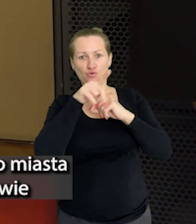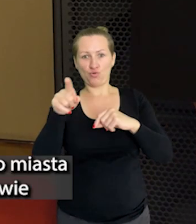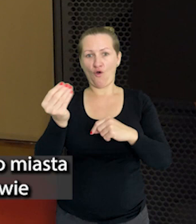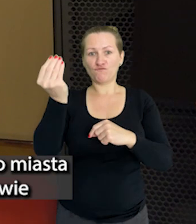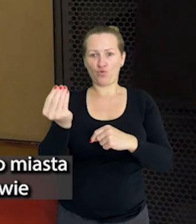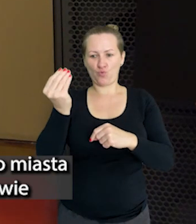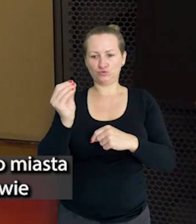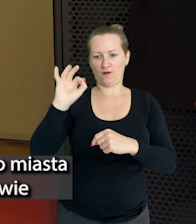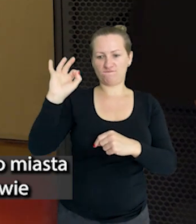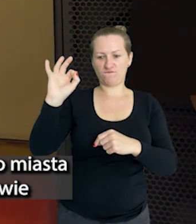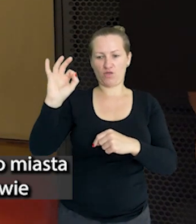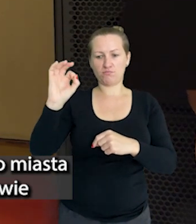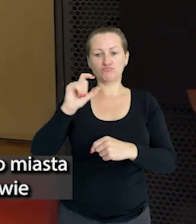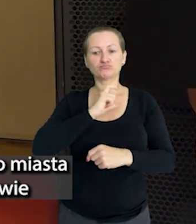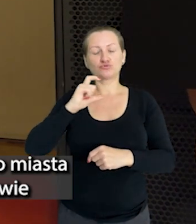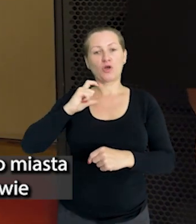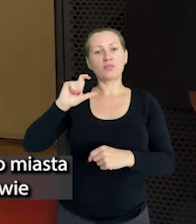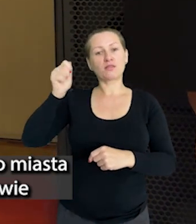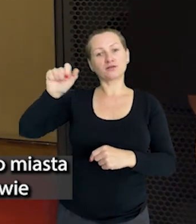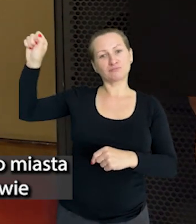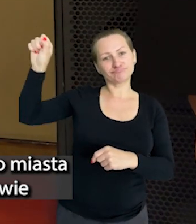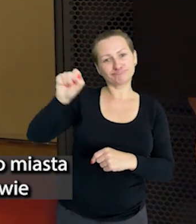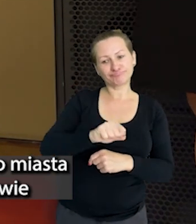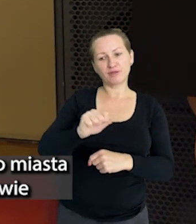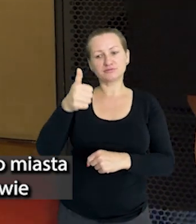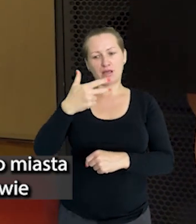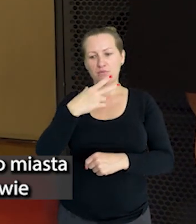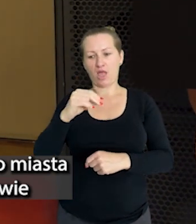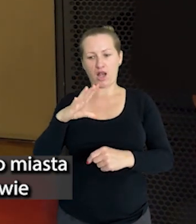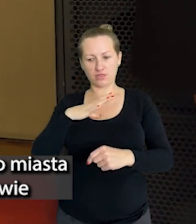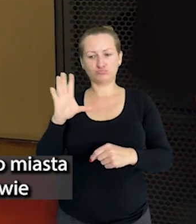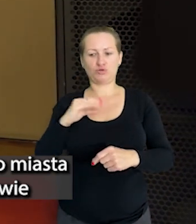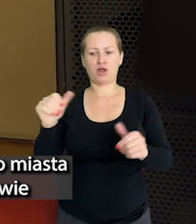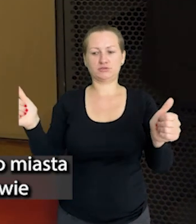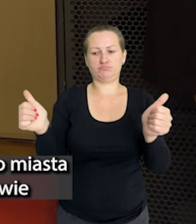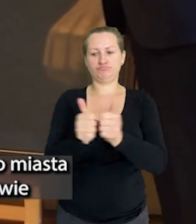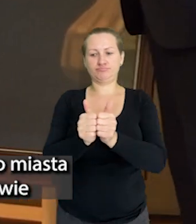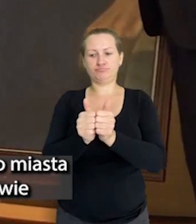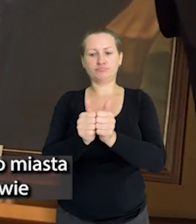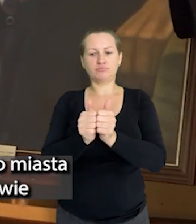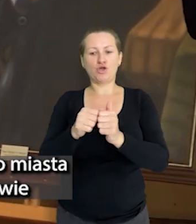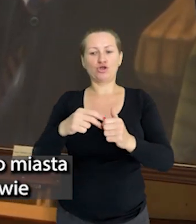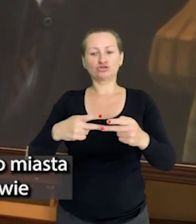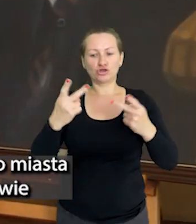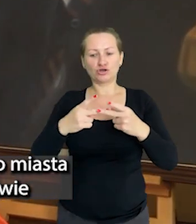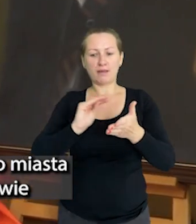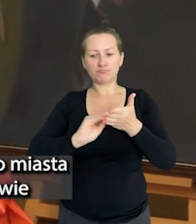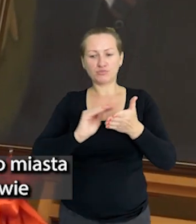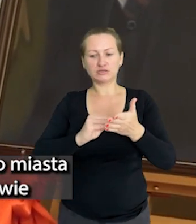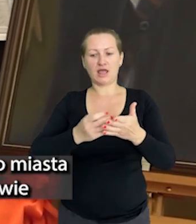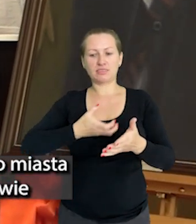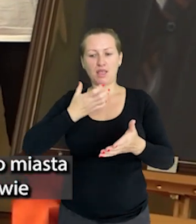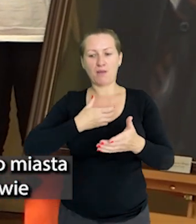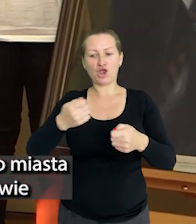Rafchen. Do Starogardu nie przyjechała sama, ale w towarzystwie pochodzącego z naszego miasta dziennikarza, pisarza, dramaturga i kierownika